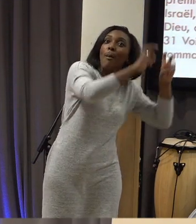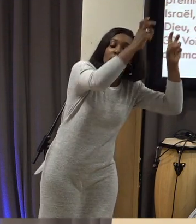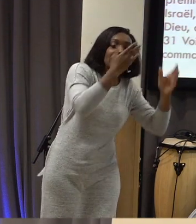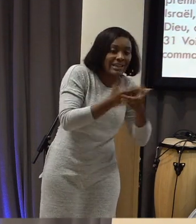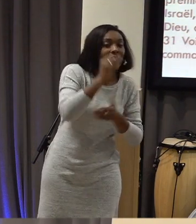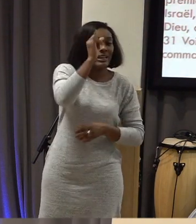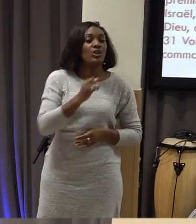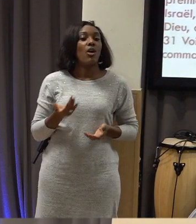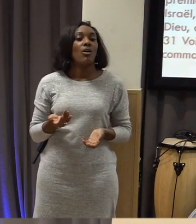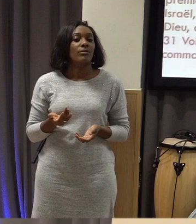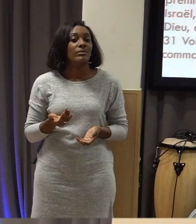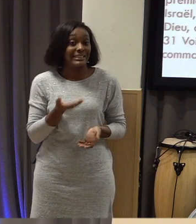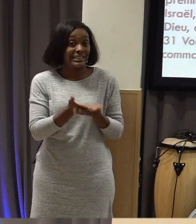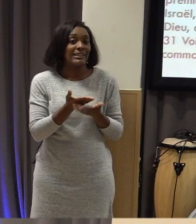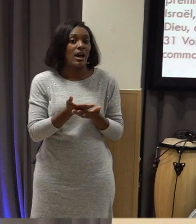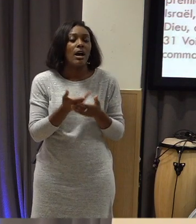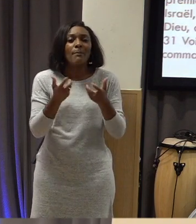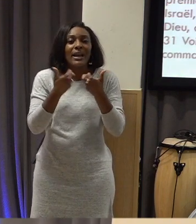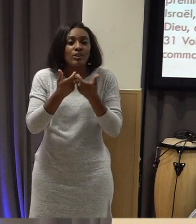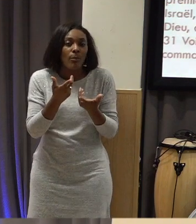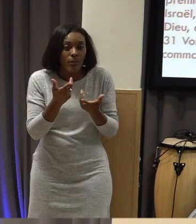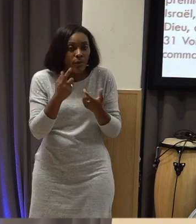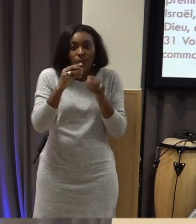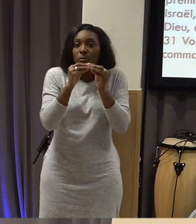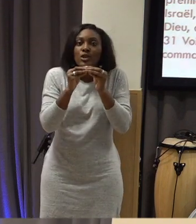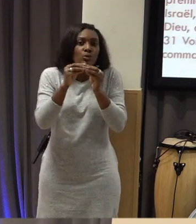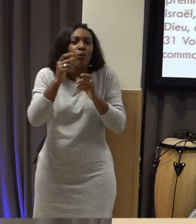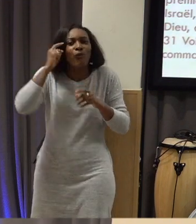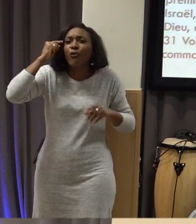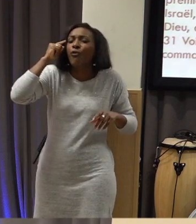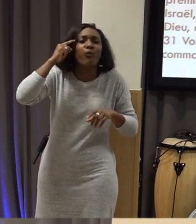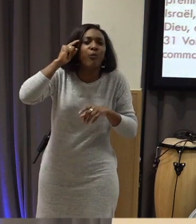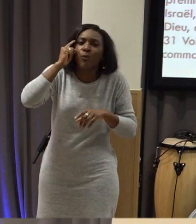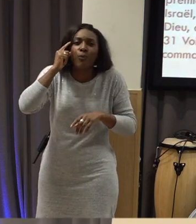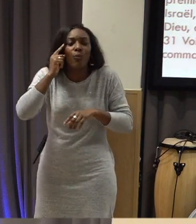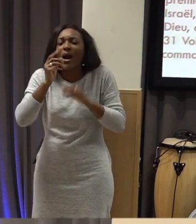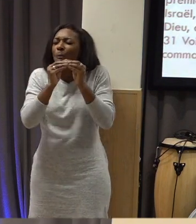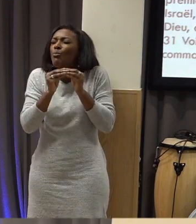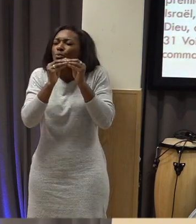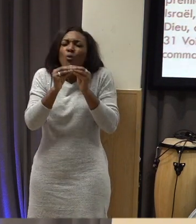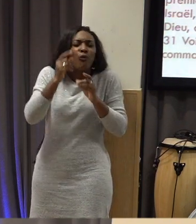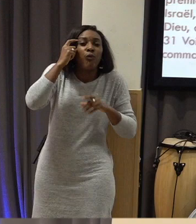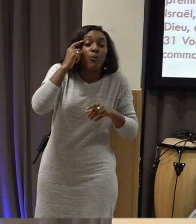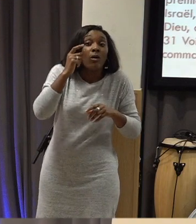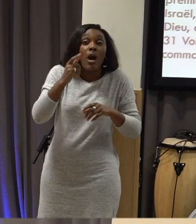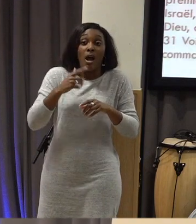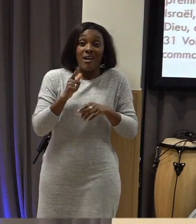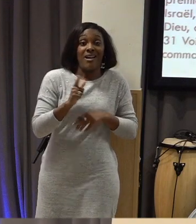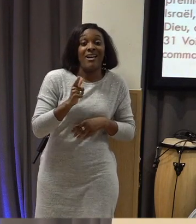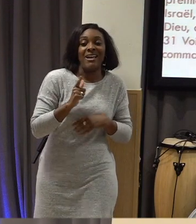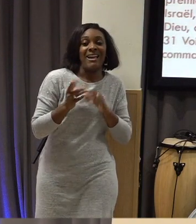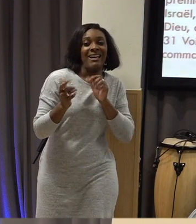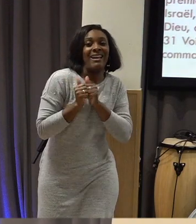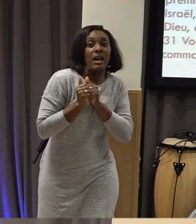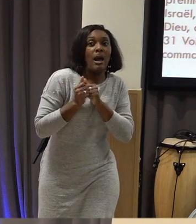Parfois, on peut prendre cet exemple très fort des passions amoureuses où il y a des gens, ils ont perdu l'être aimé, ils savent même plus où se